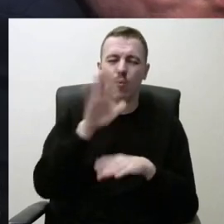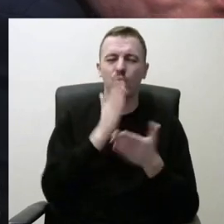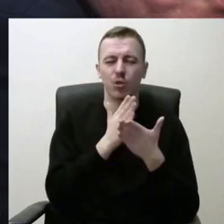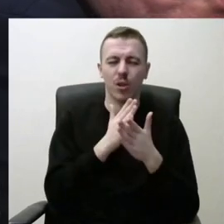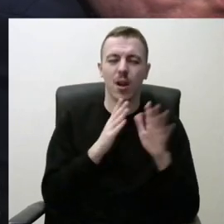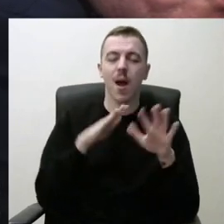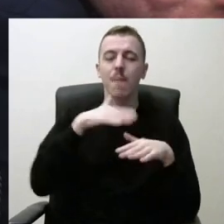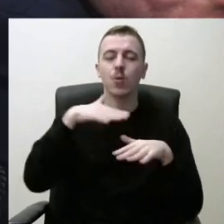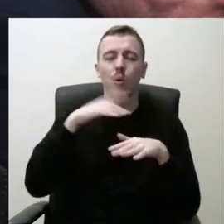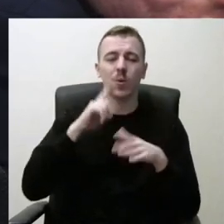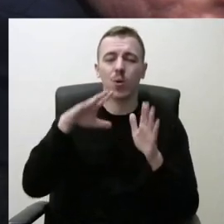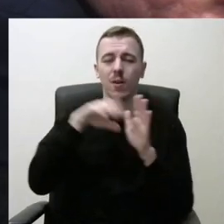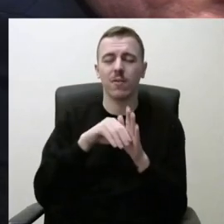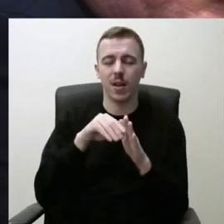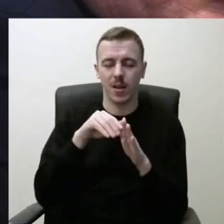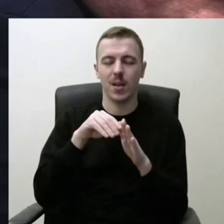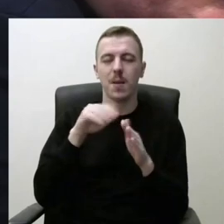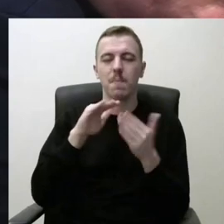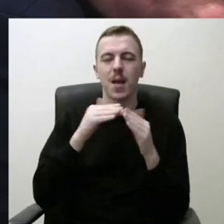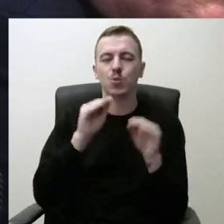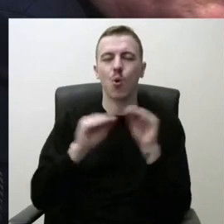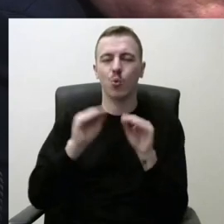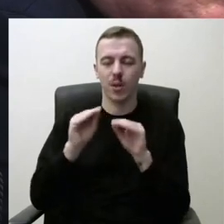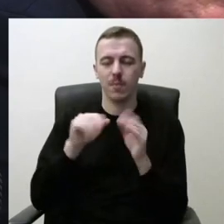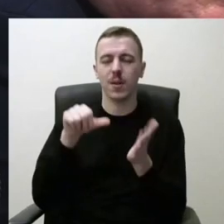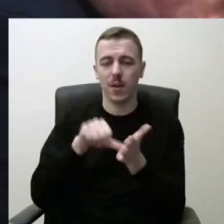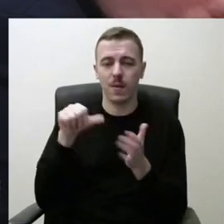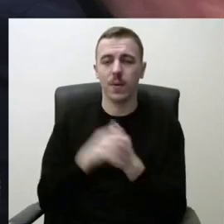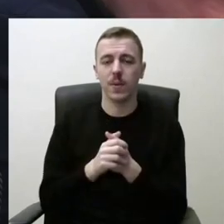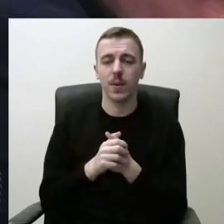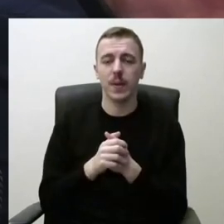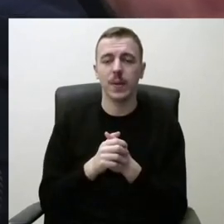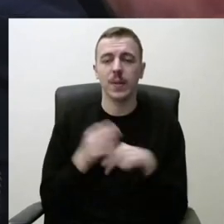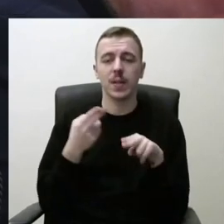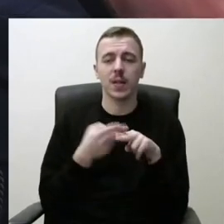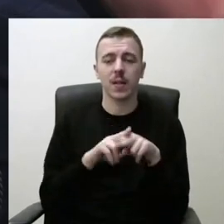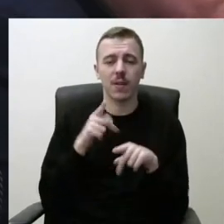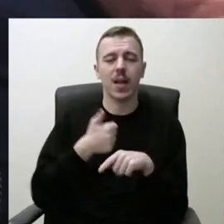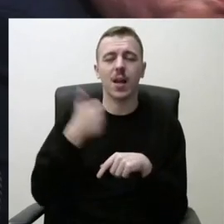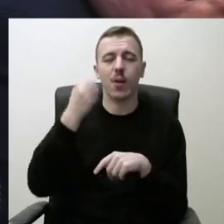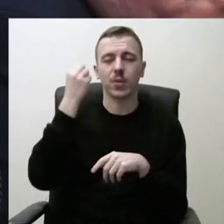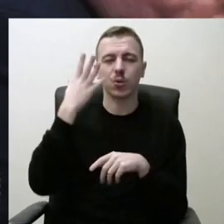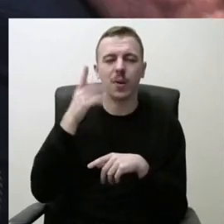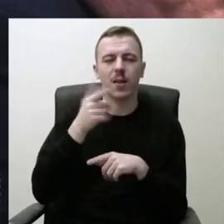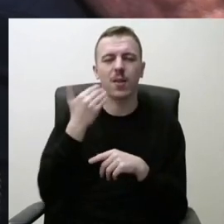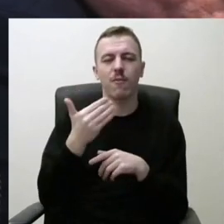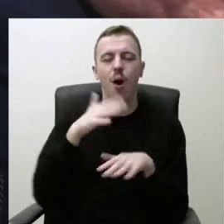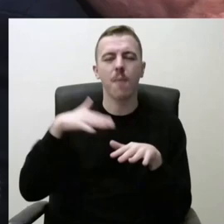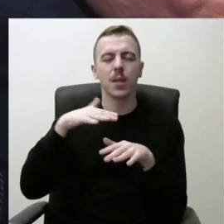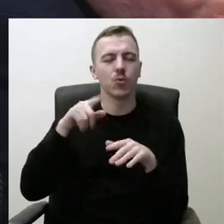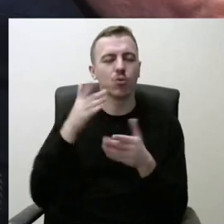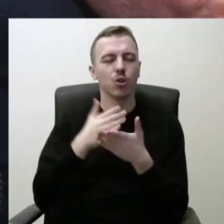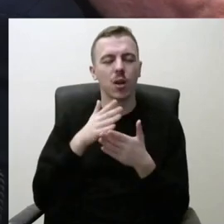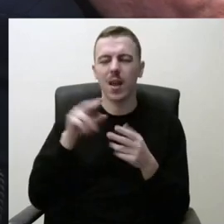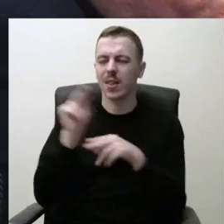nori dalyvauti miesto kūroje ir reiškia, tarti patarimus ir jie geriausiai supranta, kas yra aplinkų juos ir kas yra